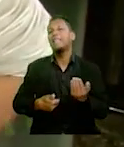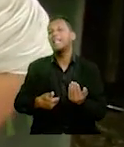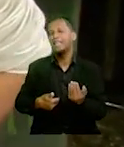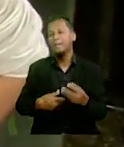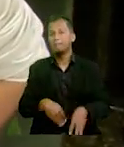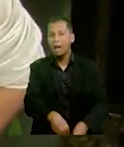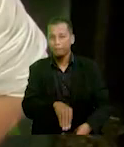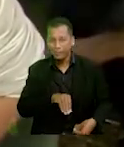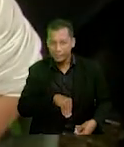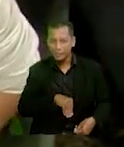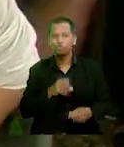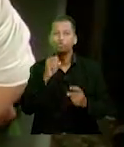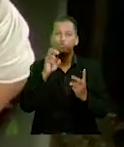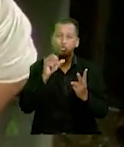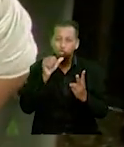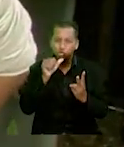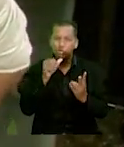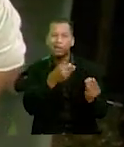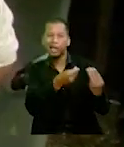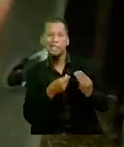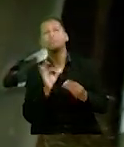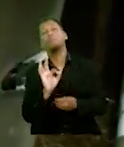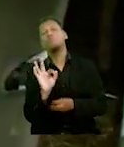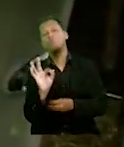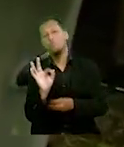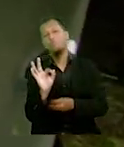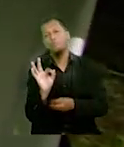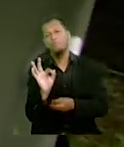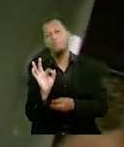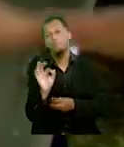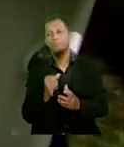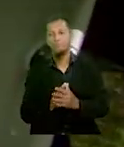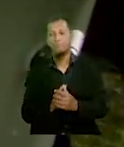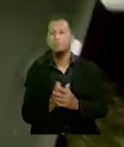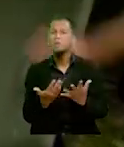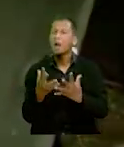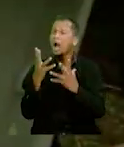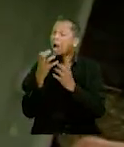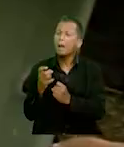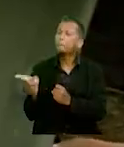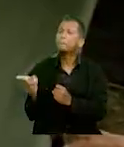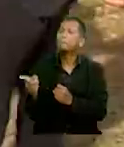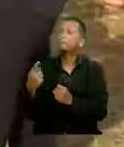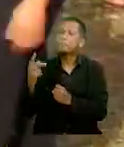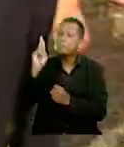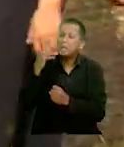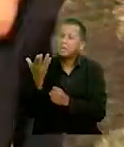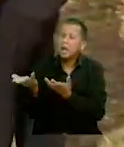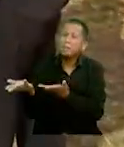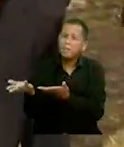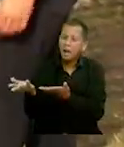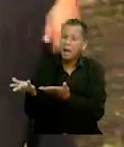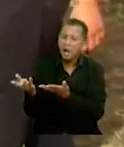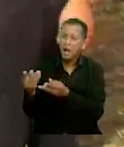kan ya. Itu yang kurang mah. Ya. Harapannya sama pemerintah ada apa ini Bu? Ibu mau harapannya apa?